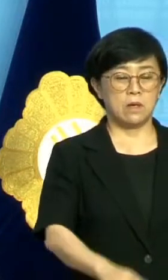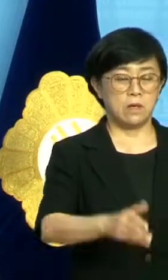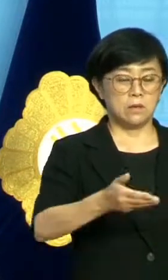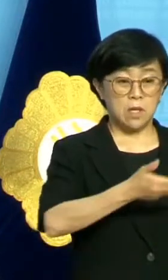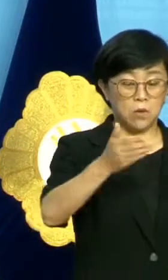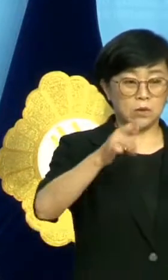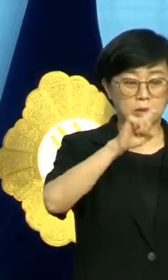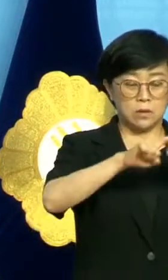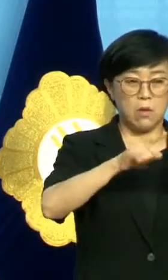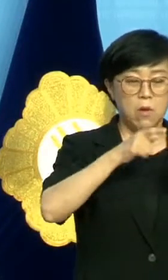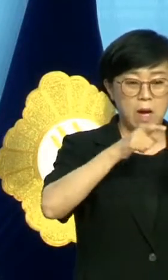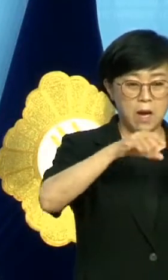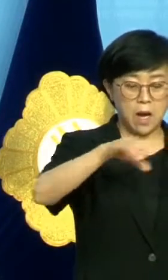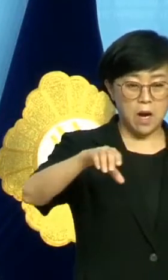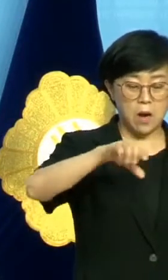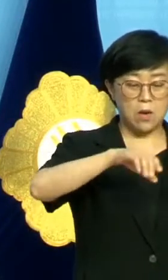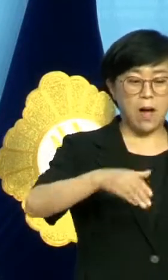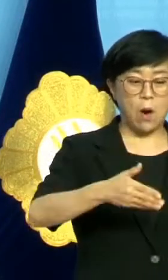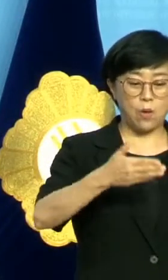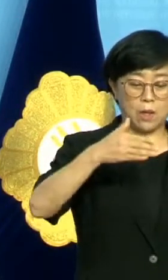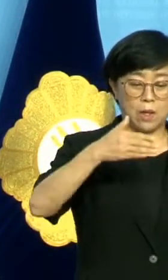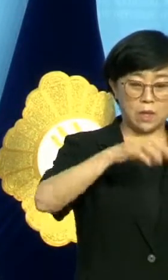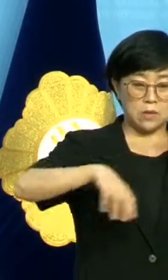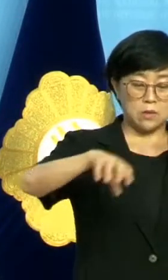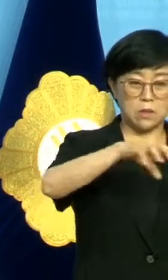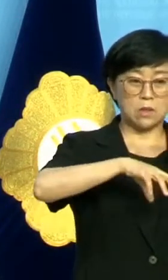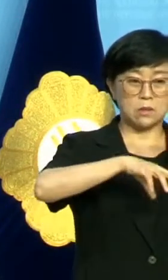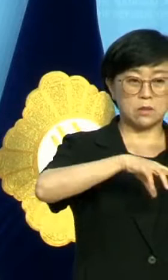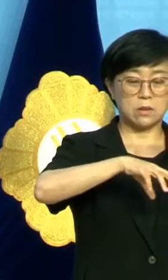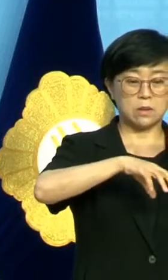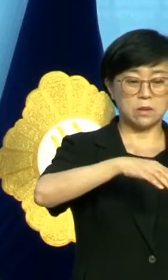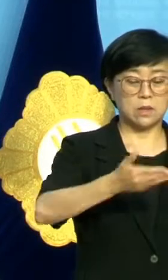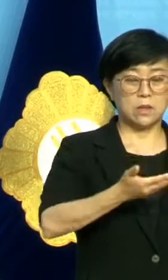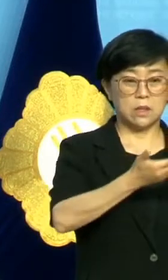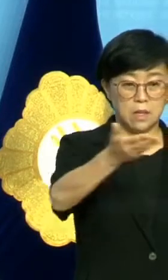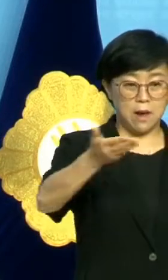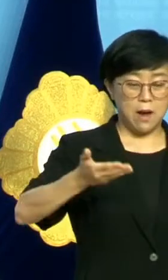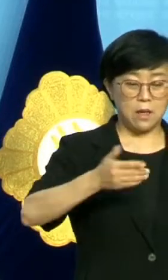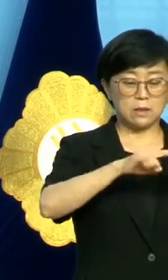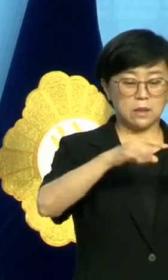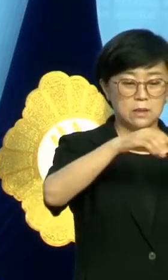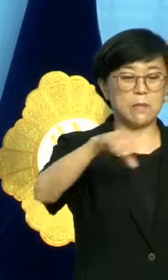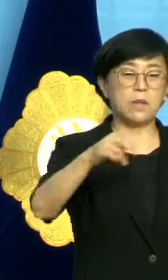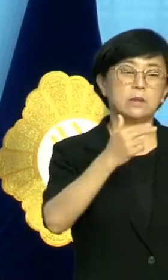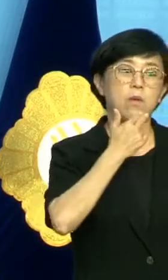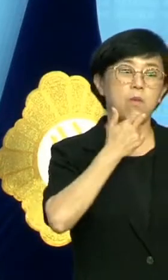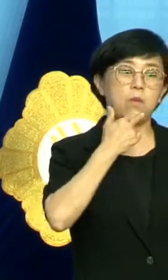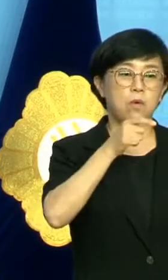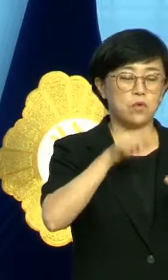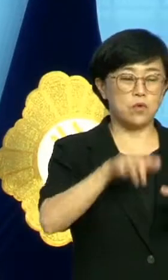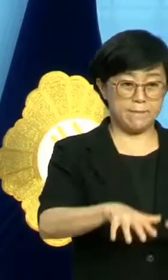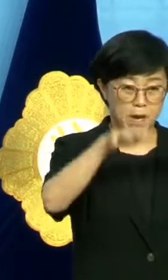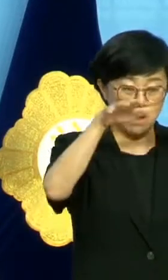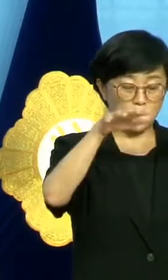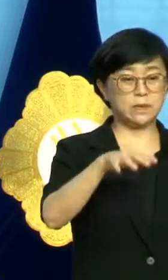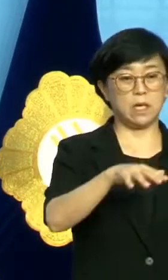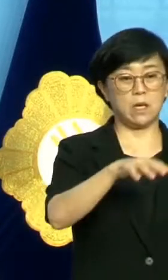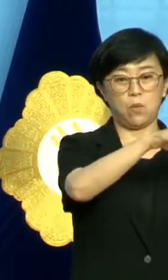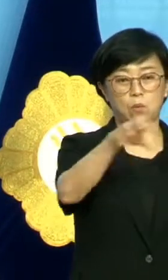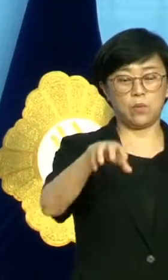침수가 일어난 9개 지역에서 강 본류에 재방 자체가 없어서 침수된 곳이 3곳